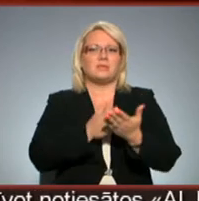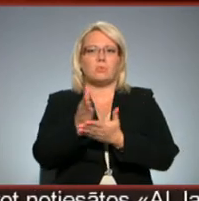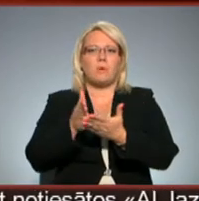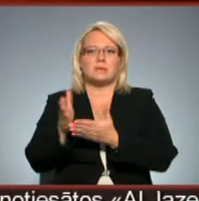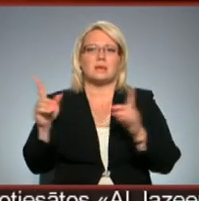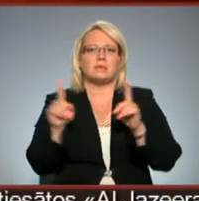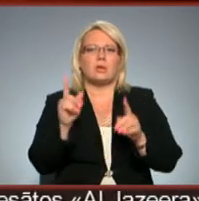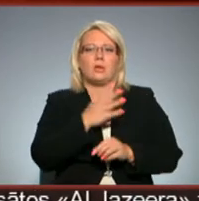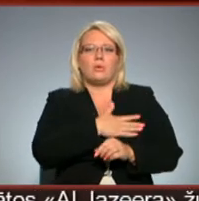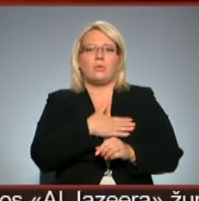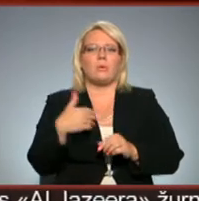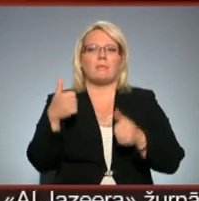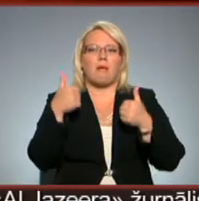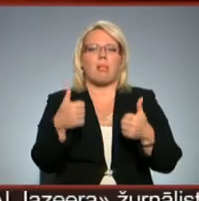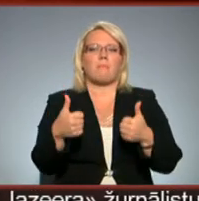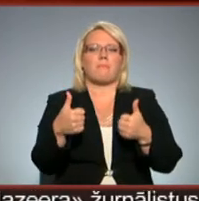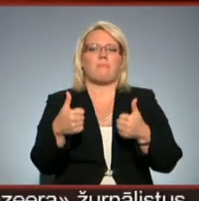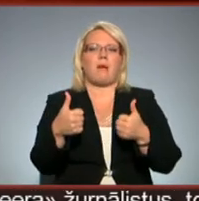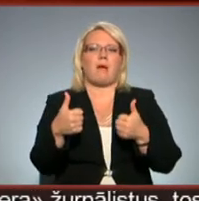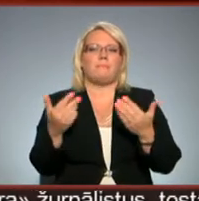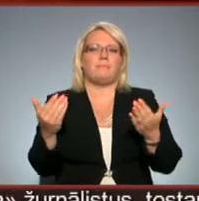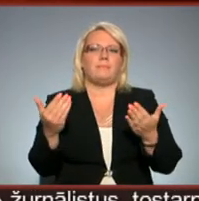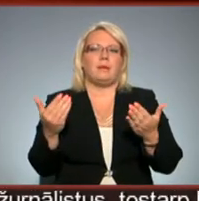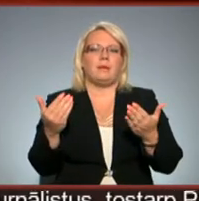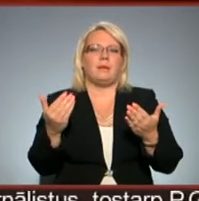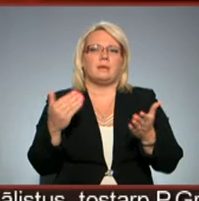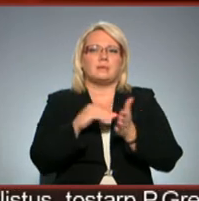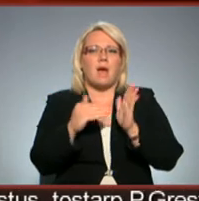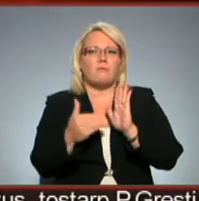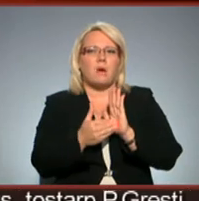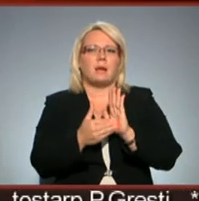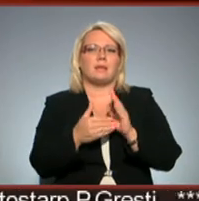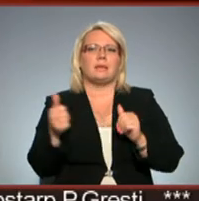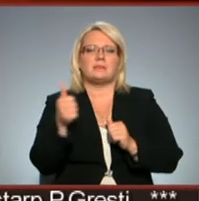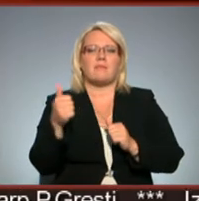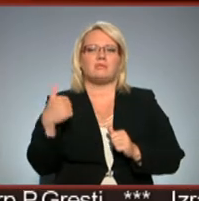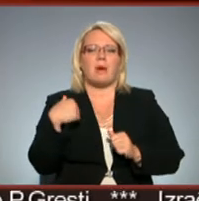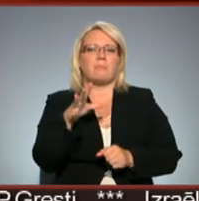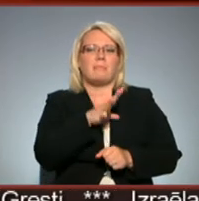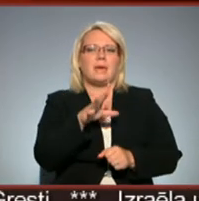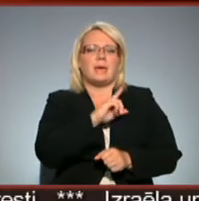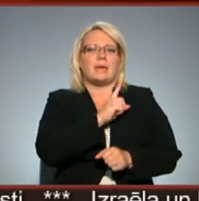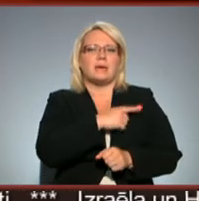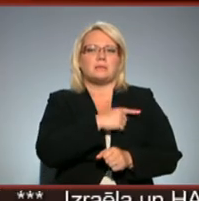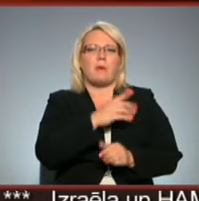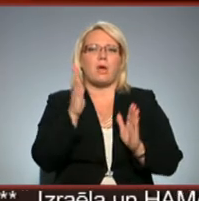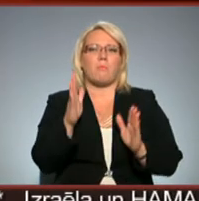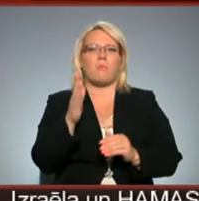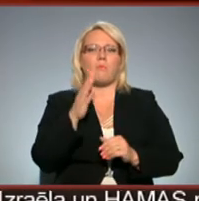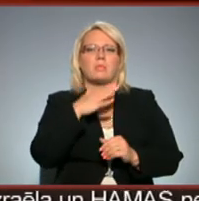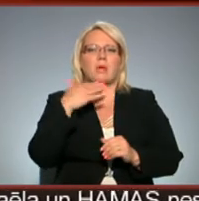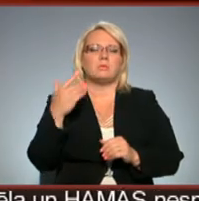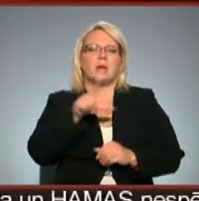ir ļoti tādā labā nu, stāvoklī. Sevišķi man bija iespēja pabūt